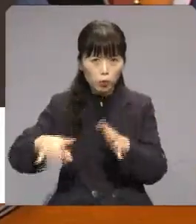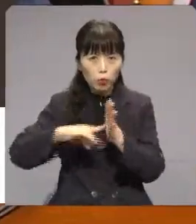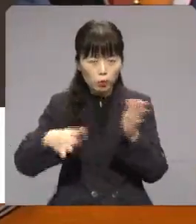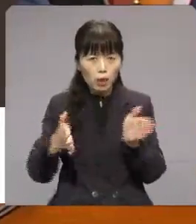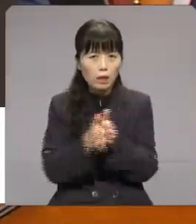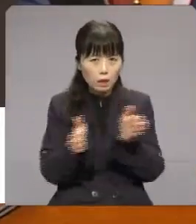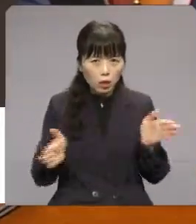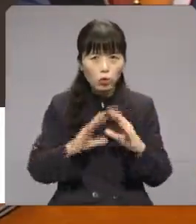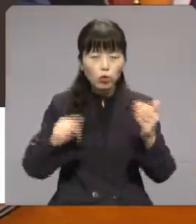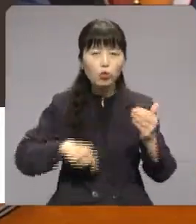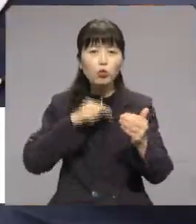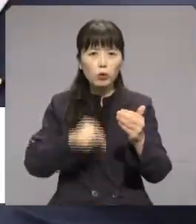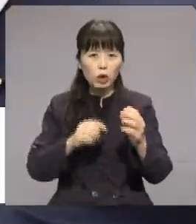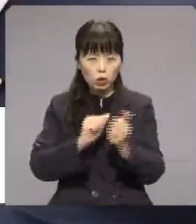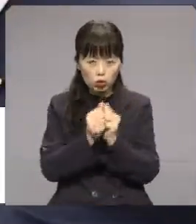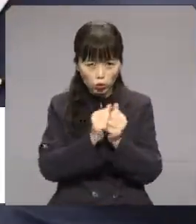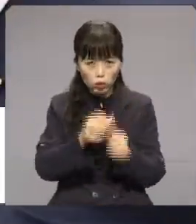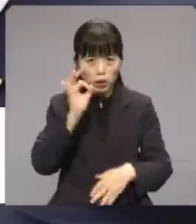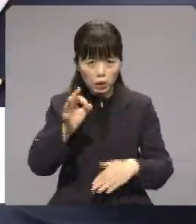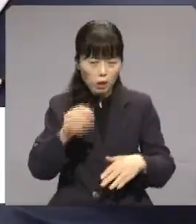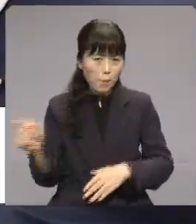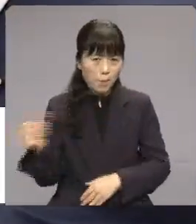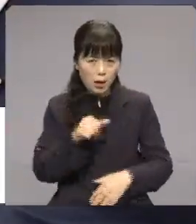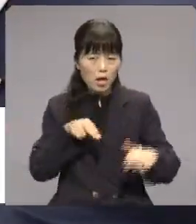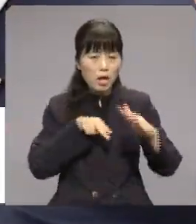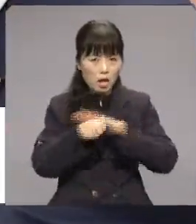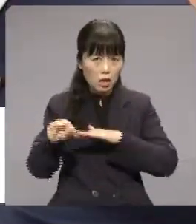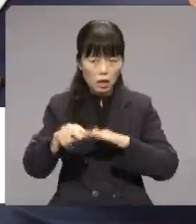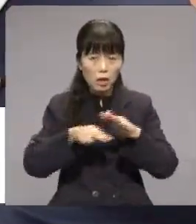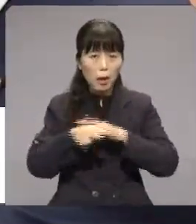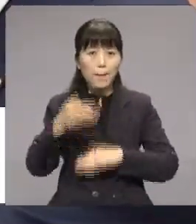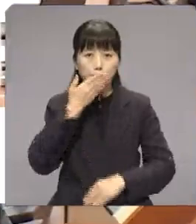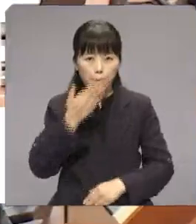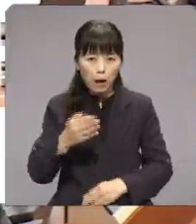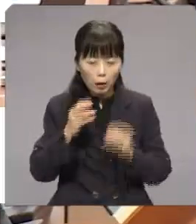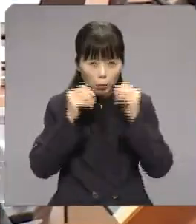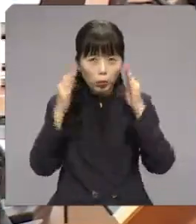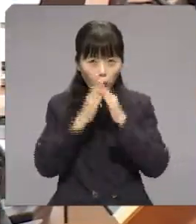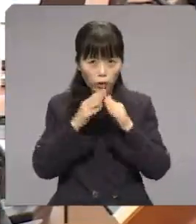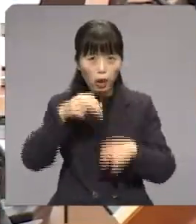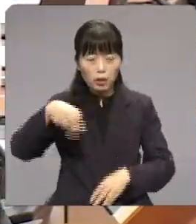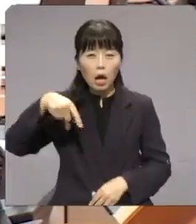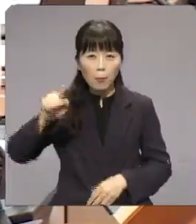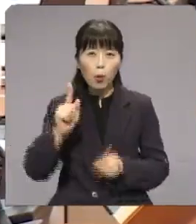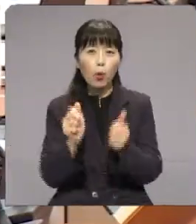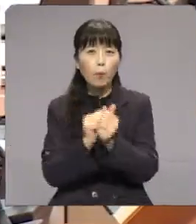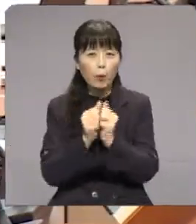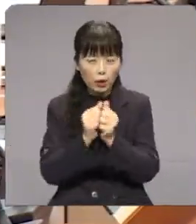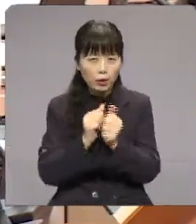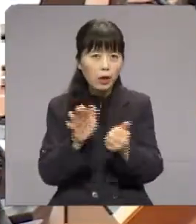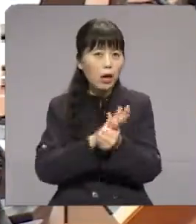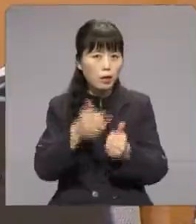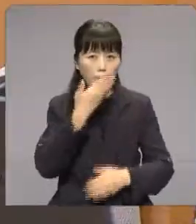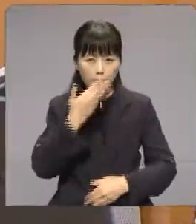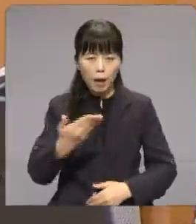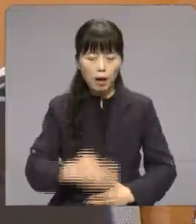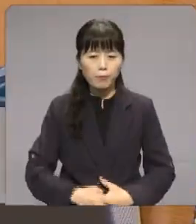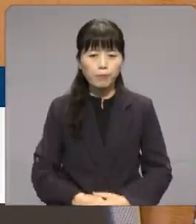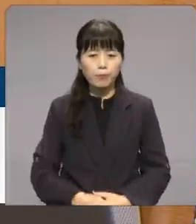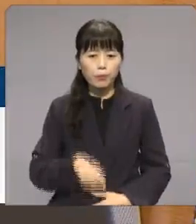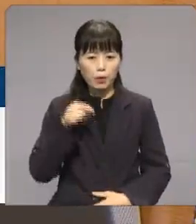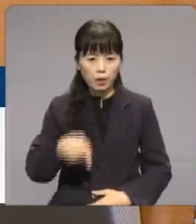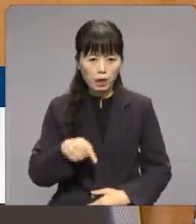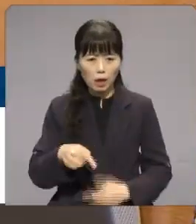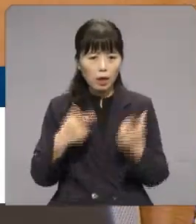시행으로 국내 주식시장의 자금이 빠르게 이탈될 수 있고 부동산 사모펀드가 혜택을 볼 수 있다는 것. 이와